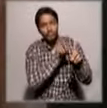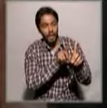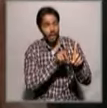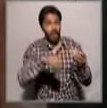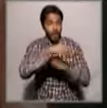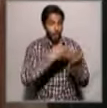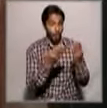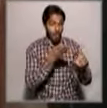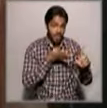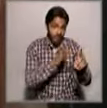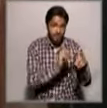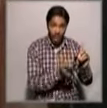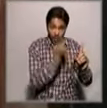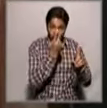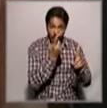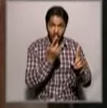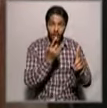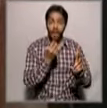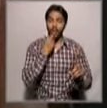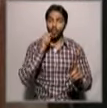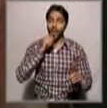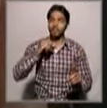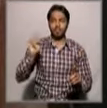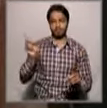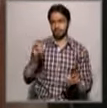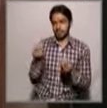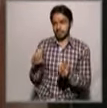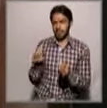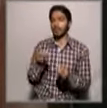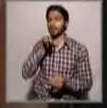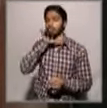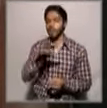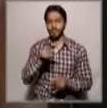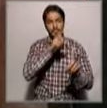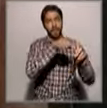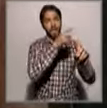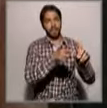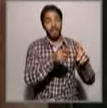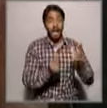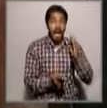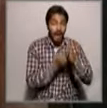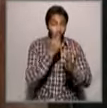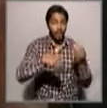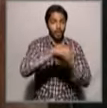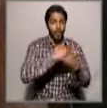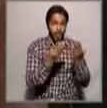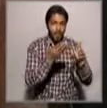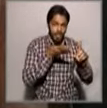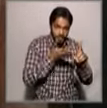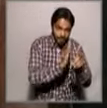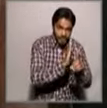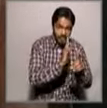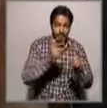السلام عليكم. وعليكم السلام ورحمة الله وبركاته. هل يجوز إقامة جماعتين في المسجد الواحد إذا